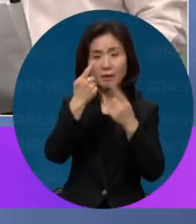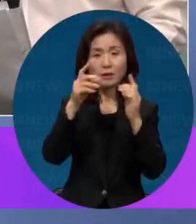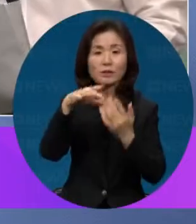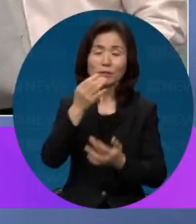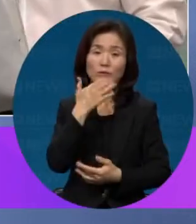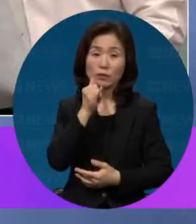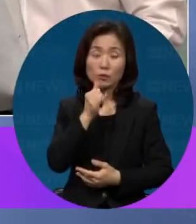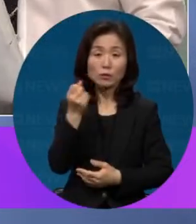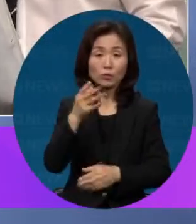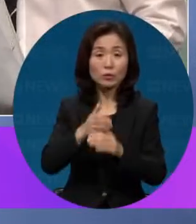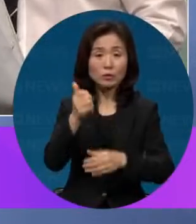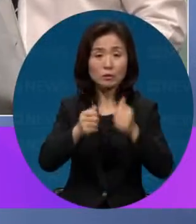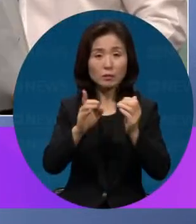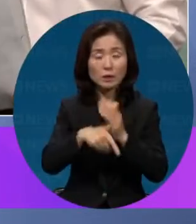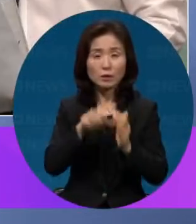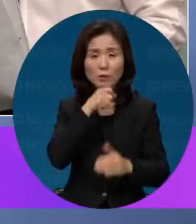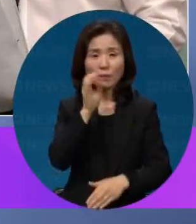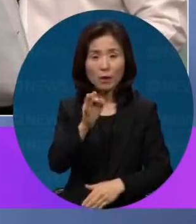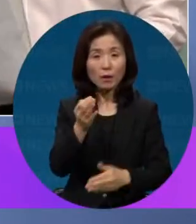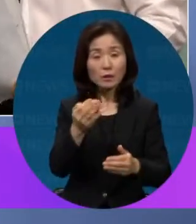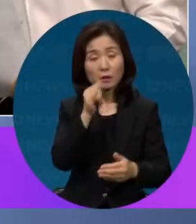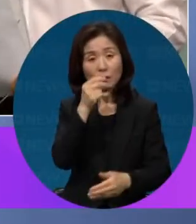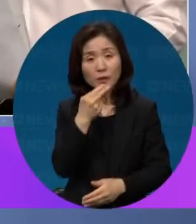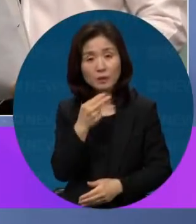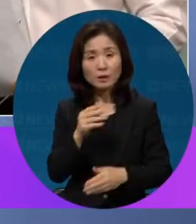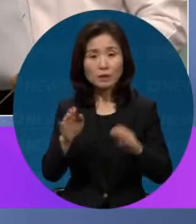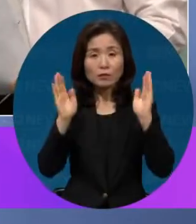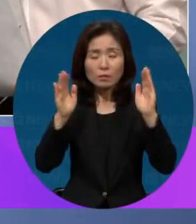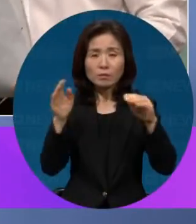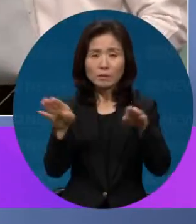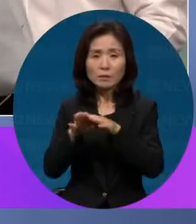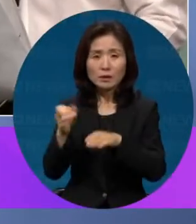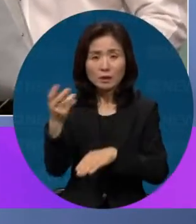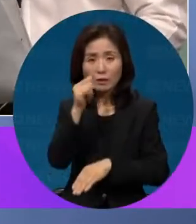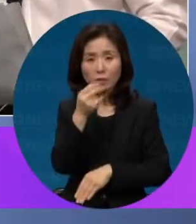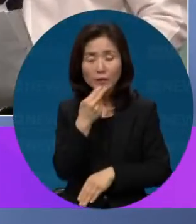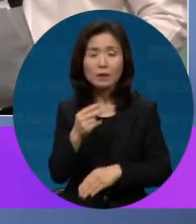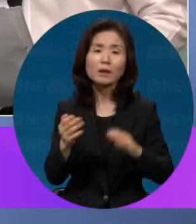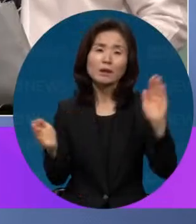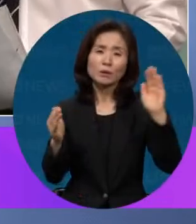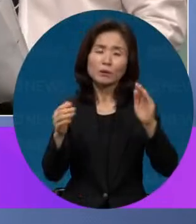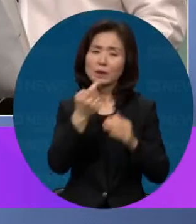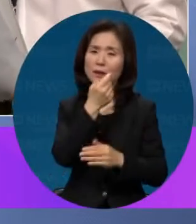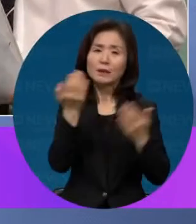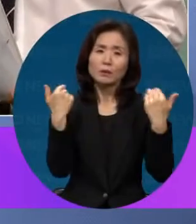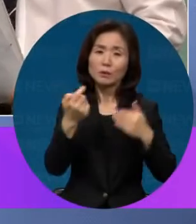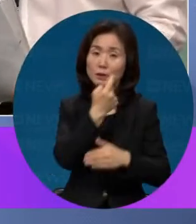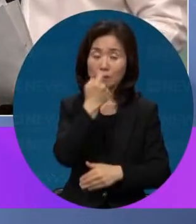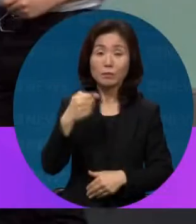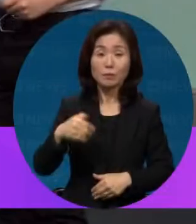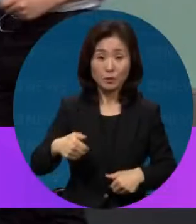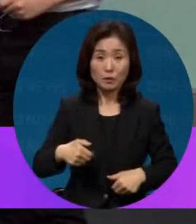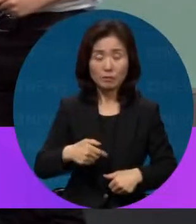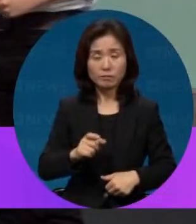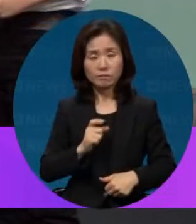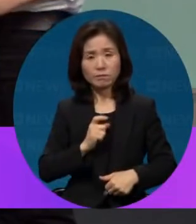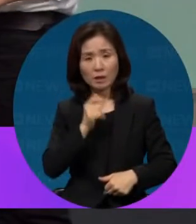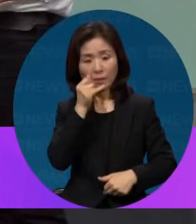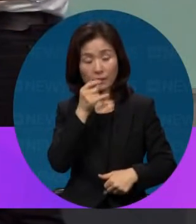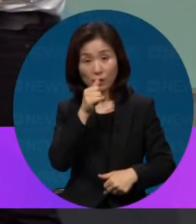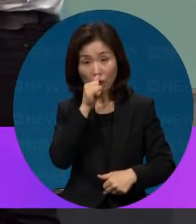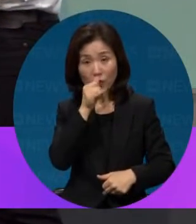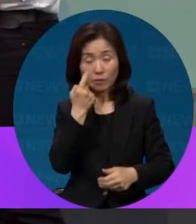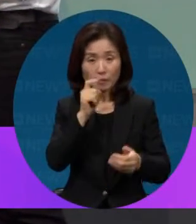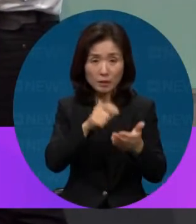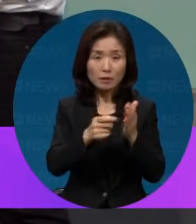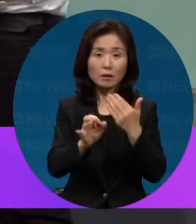낙제 점 에 받지는 않았는지 또 수업에 자주 빠지지 났는지 학교가 확인도 해야 하는데요 이런 이상 징후를 발견하면 학교가 나서서